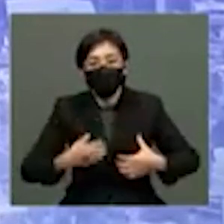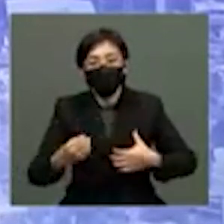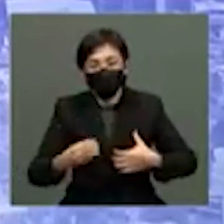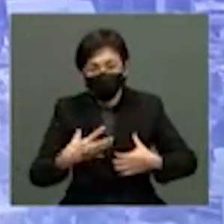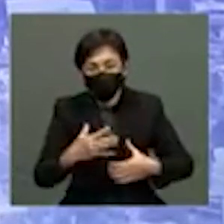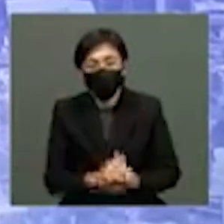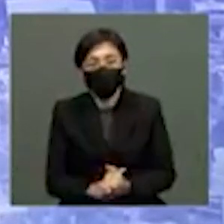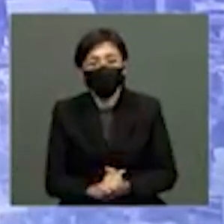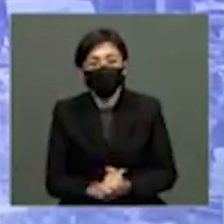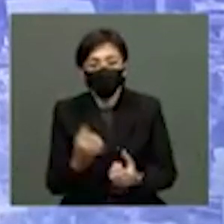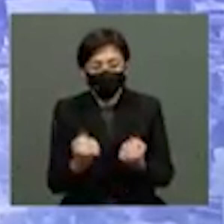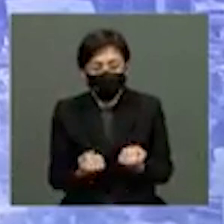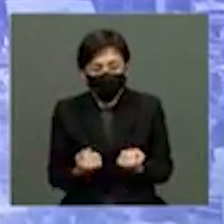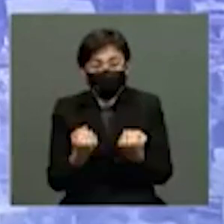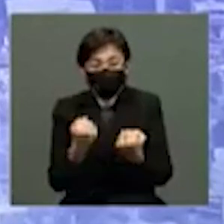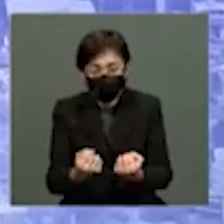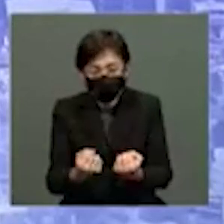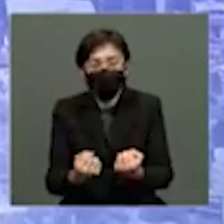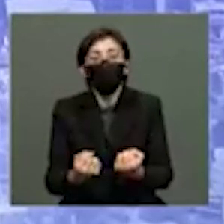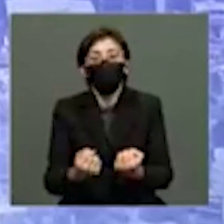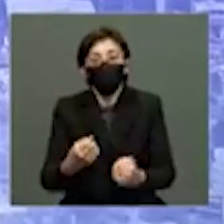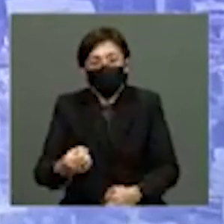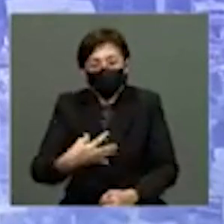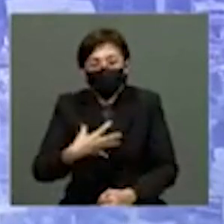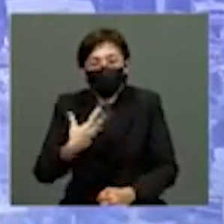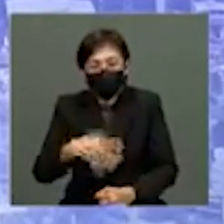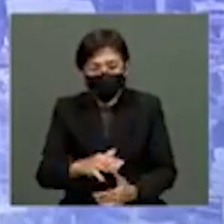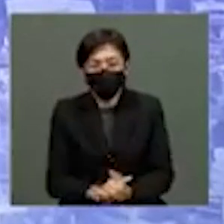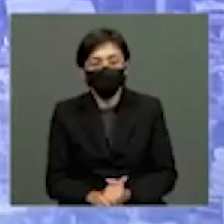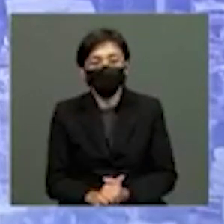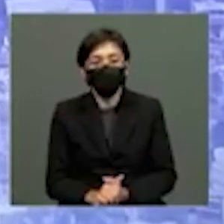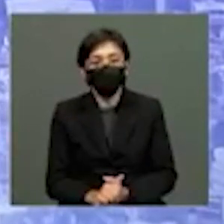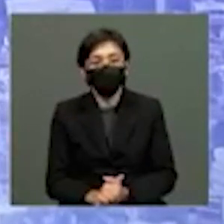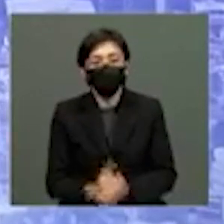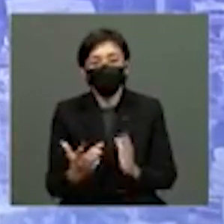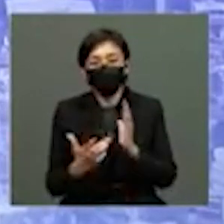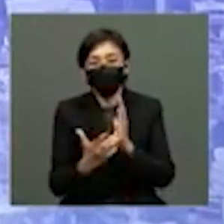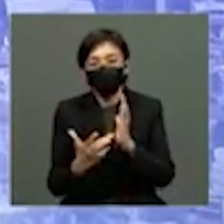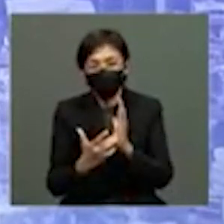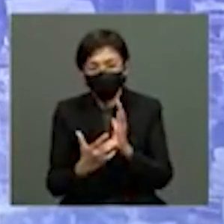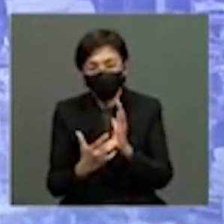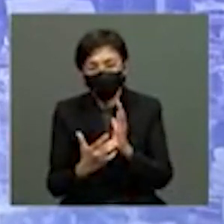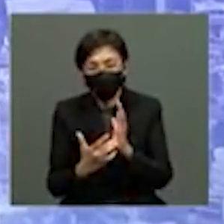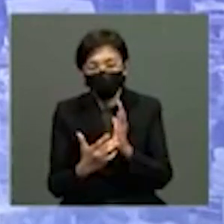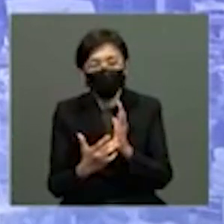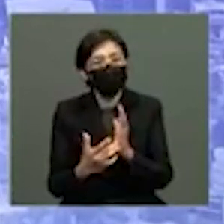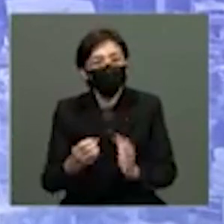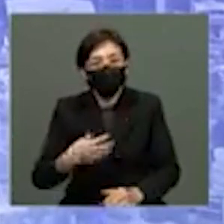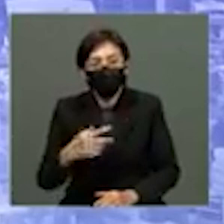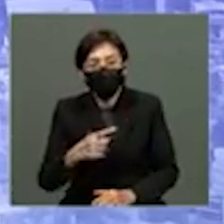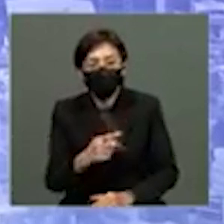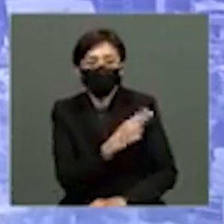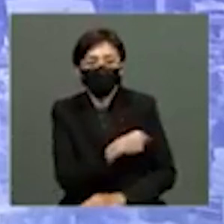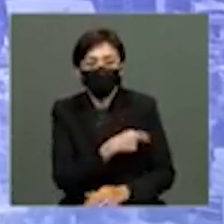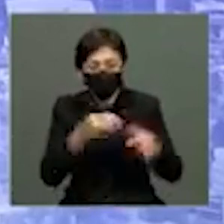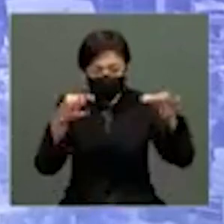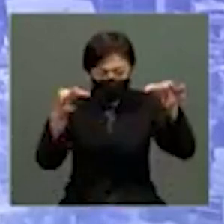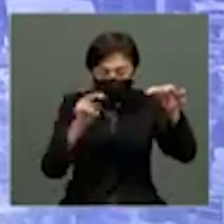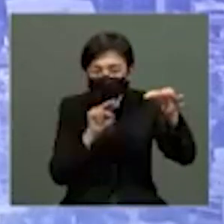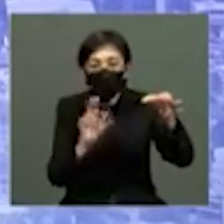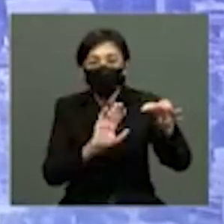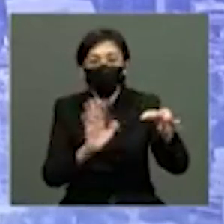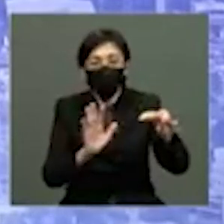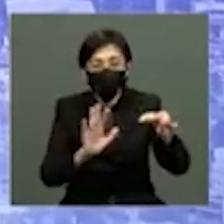เอ็กซเรย์โมบายไปใส่เลยนะครับท่านอาจารย์ประสิทธิ์พูดว่าตอนนี้เทคโนโลยีของการอ่านเอ็กซเรย์ไม่ต้องให้หมออ่านแล้วส่ง